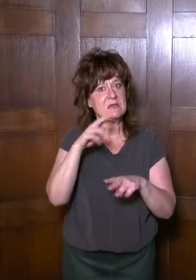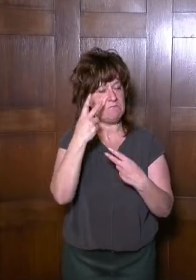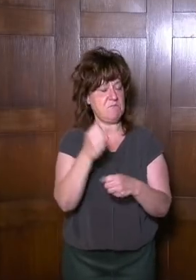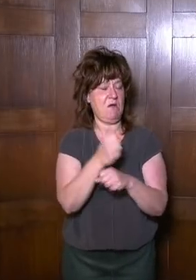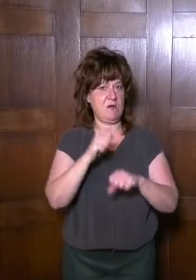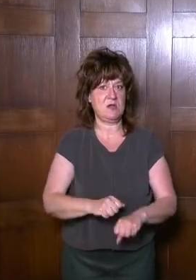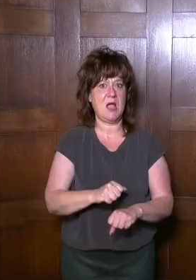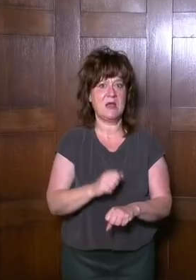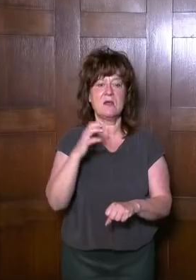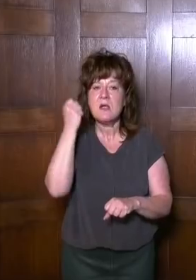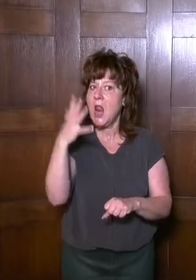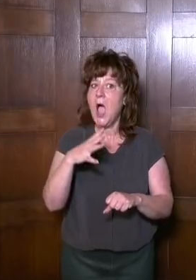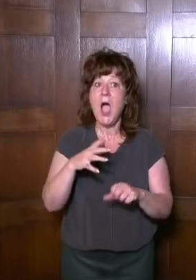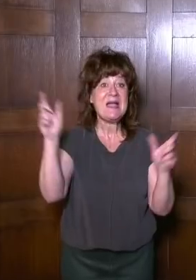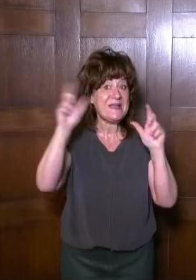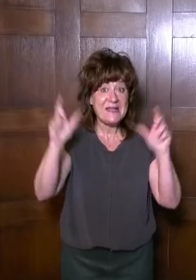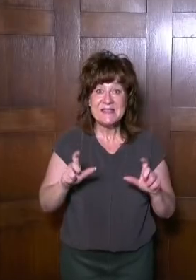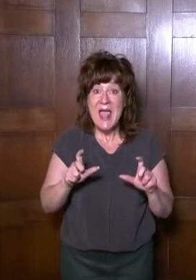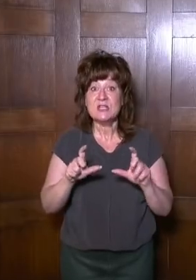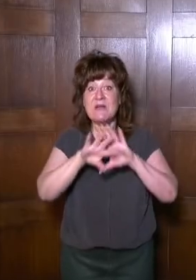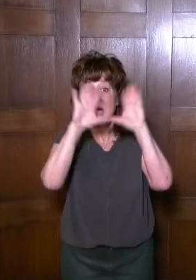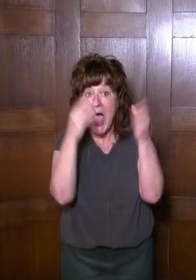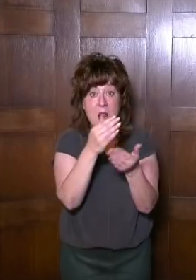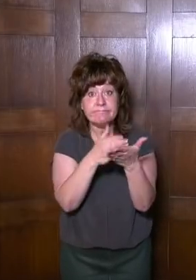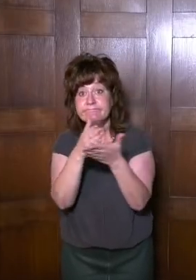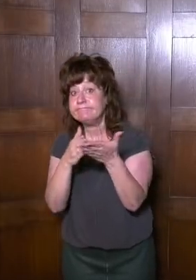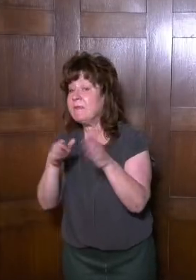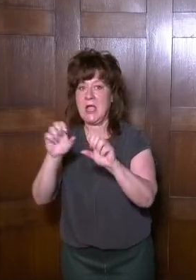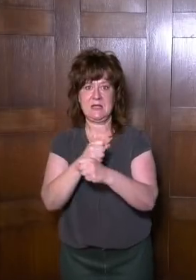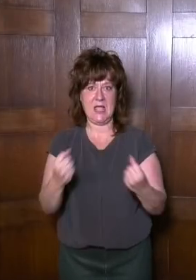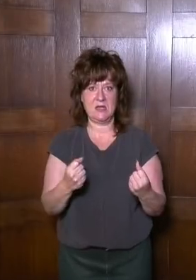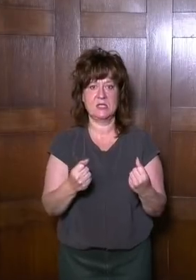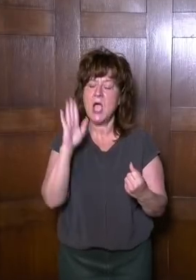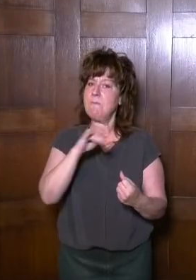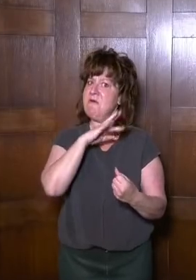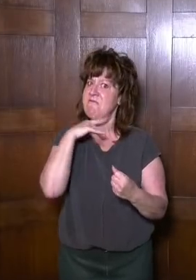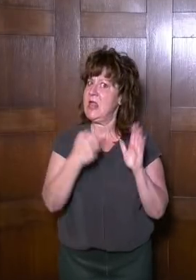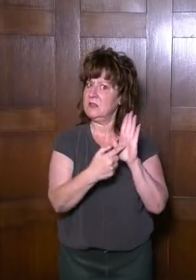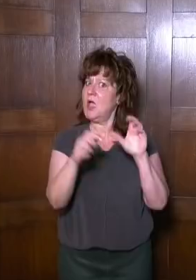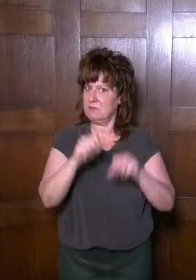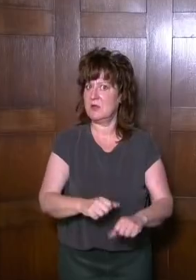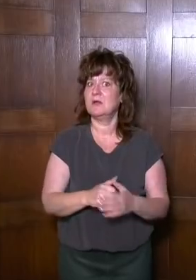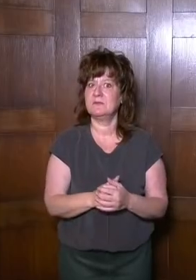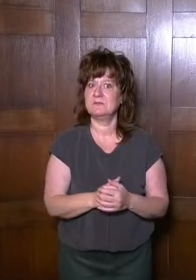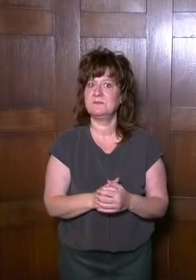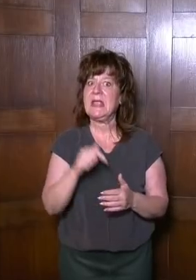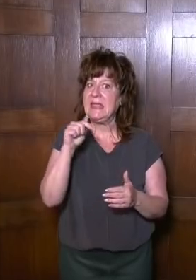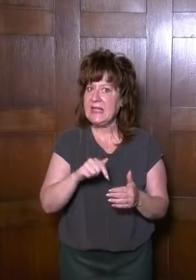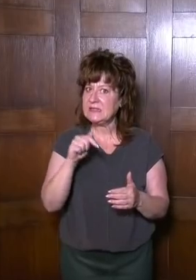alle Facetten der Gesellschaft wiedergegeben werden oder wiedergespiegelt werden können, aber doch sehr viele. Wir würden